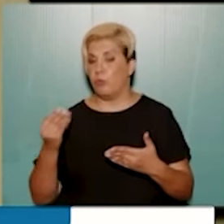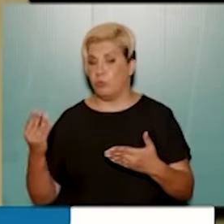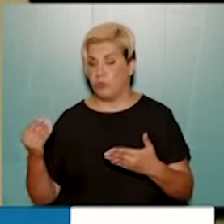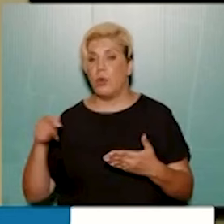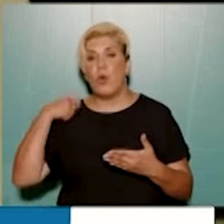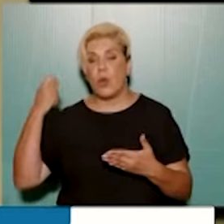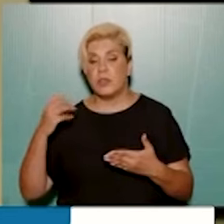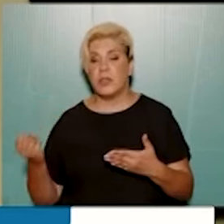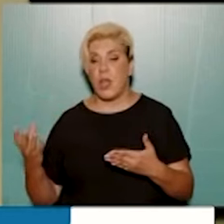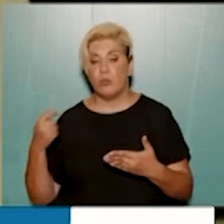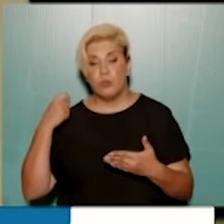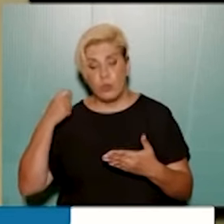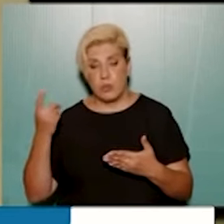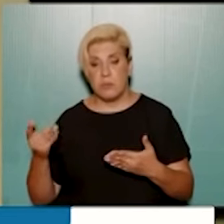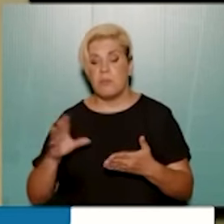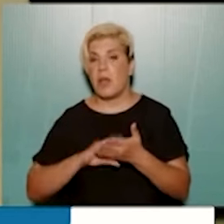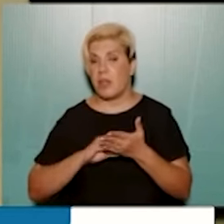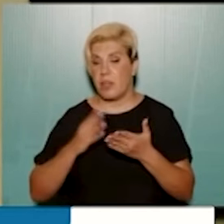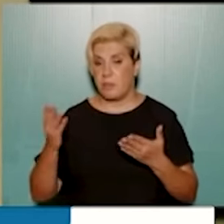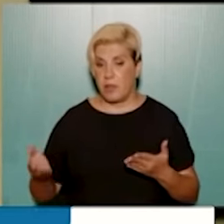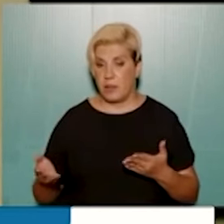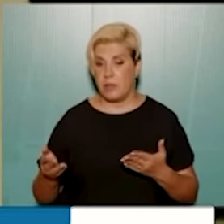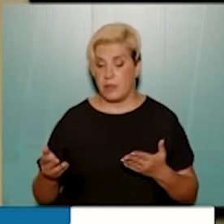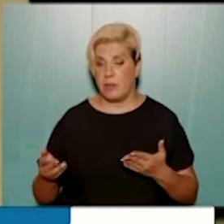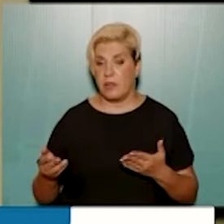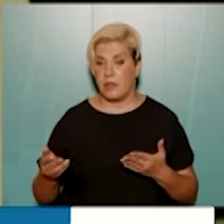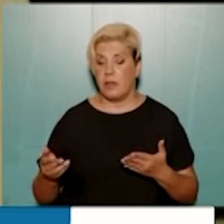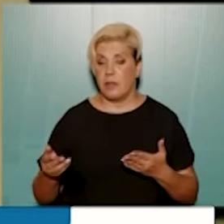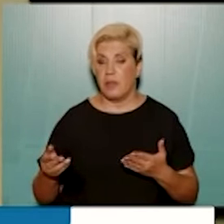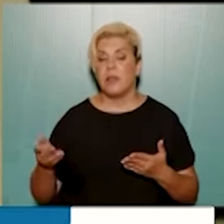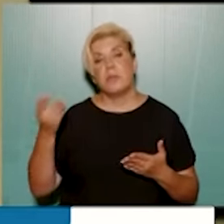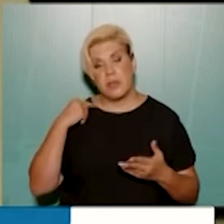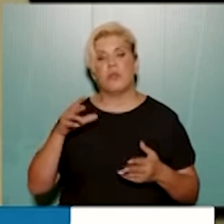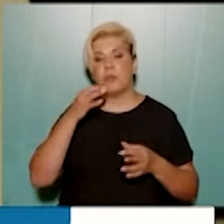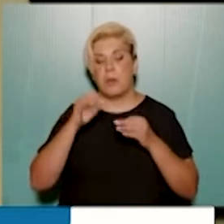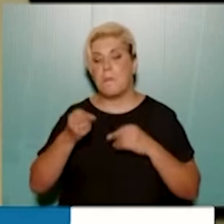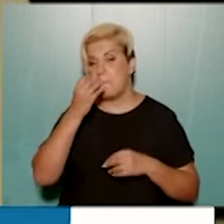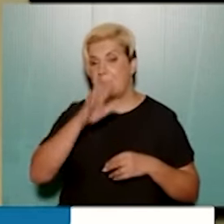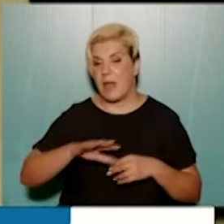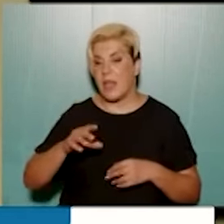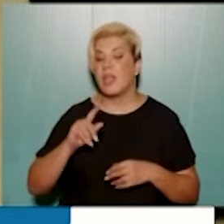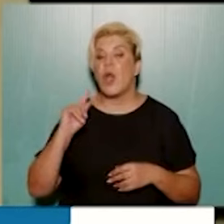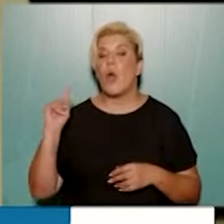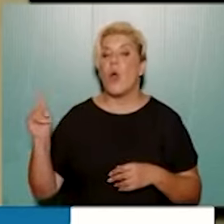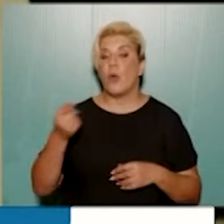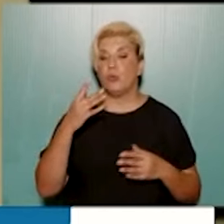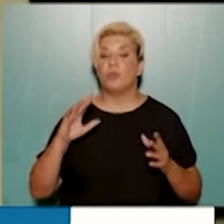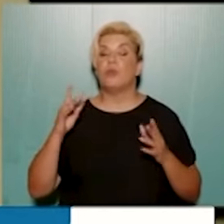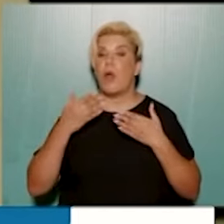νέους γονείς. Για παράδειγμα, είναι παράδειγμα, επειδή το συζητούσαμε και πριν, το πάρκο για όλους που με το που